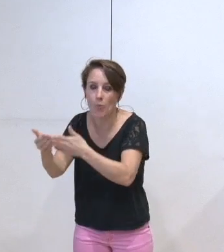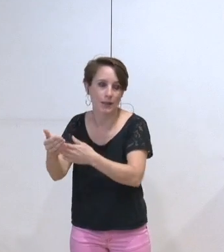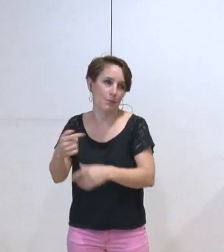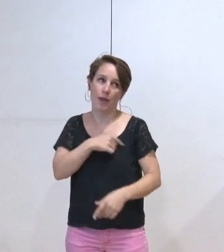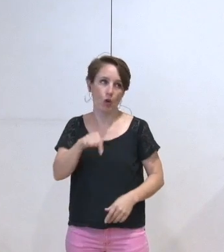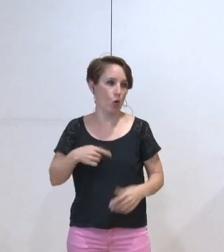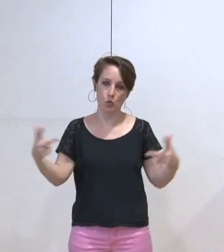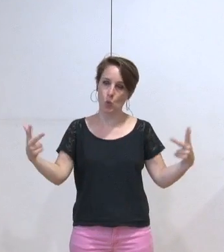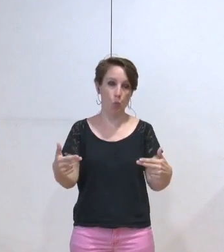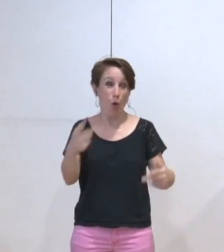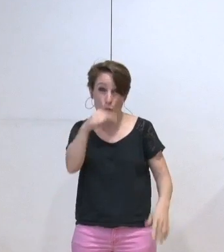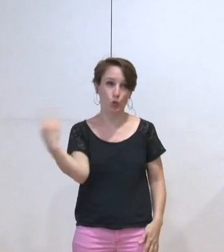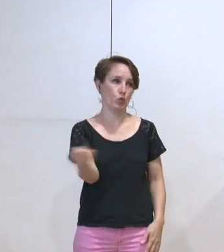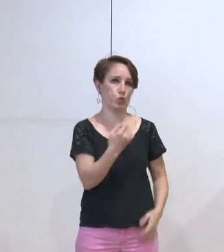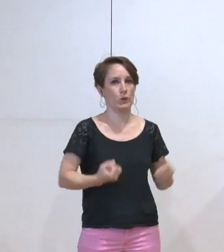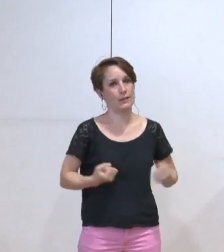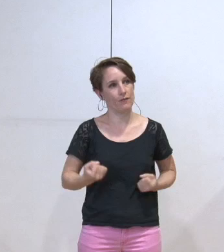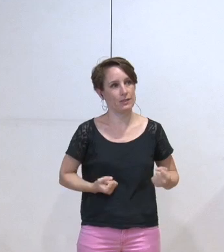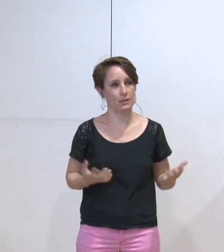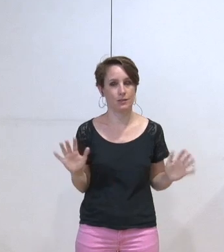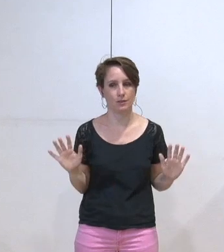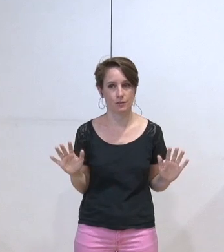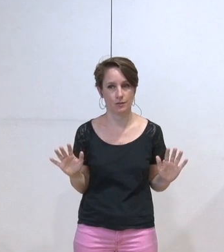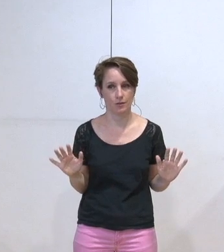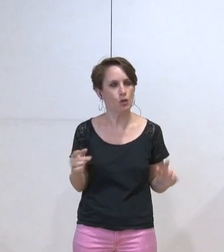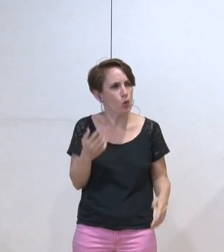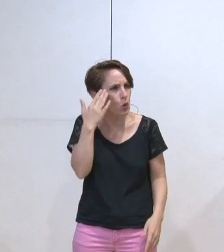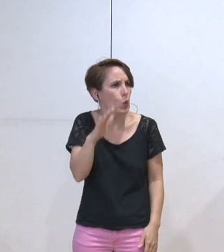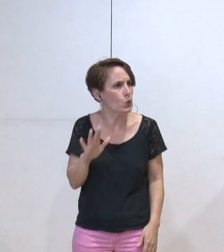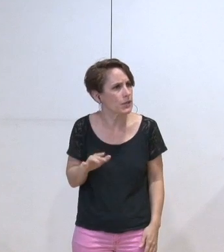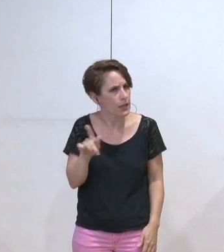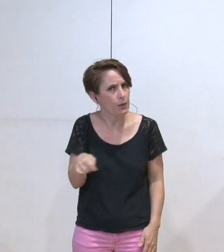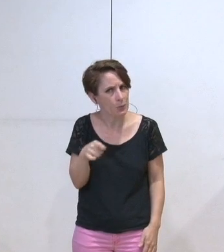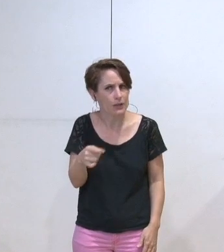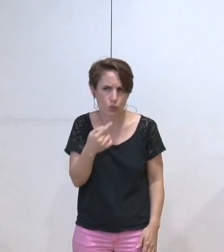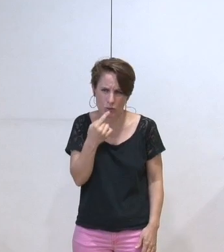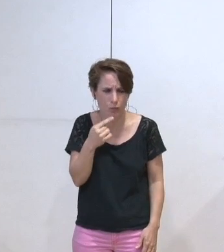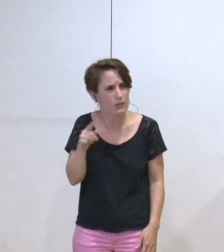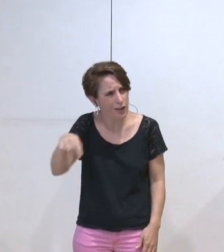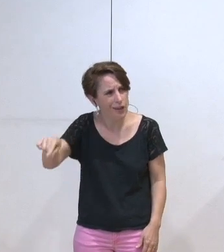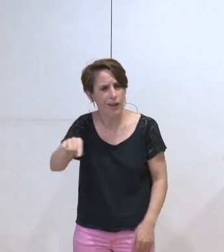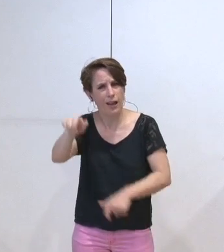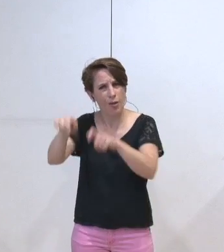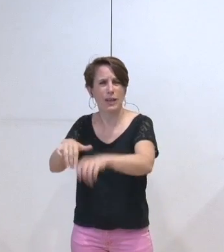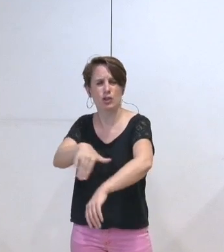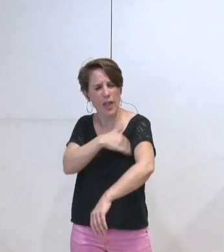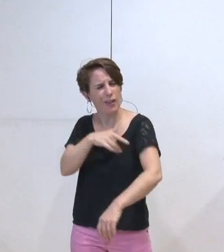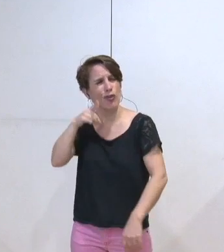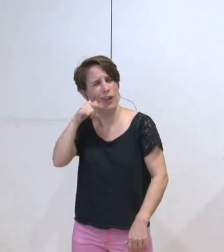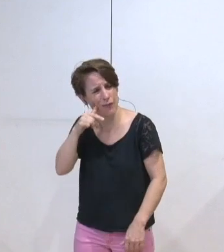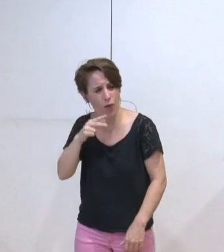d'augmentation de la masse salariale est atteint par ce service nous sommes conscients de l'effort et nous remercions à nouveau les